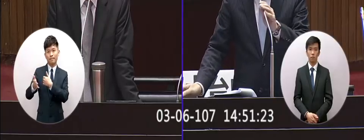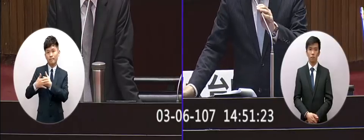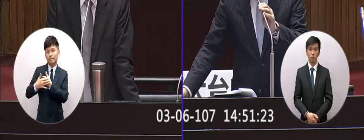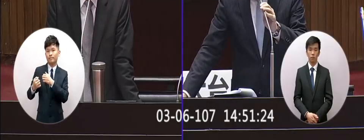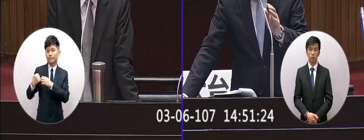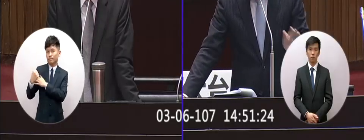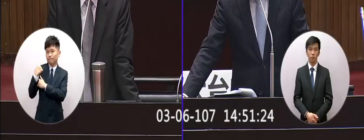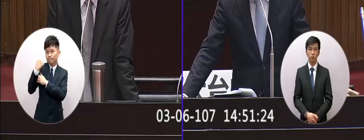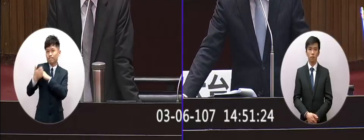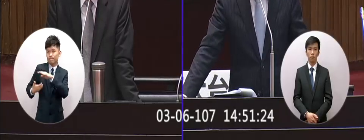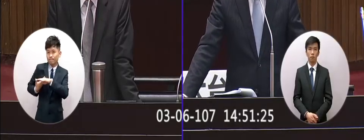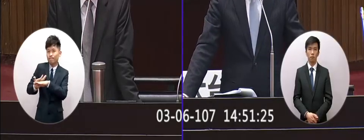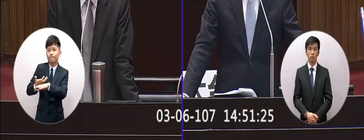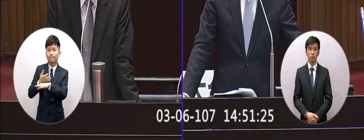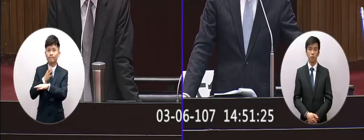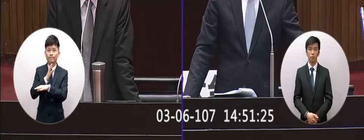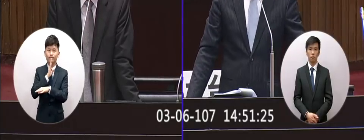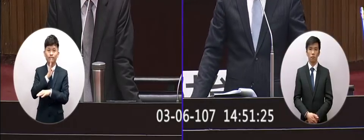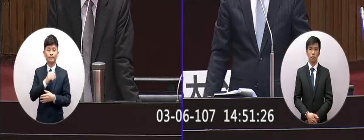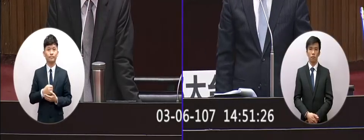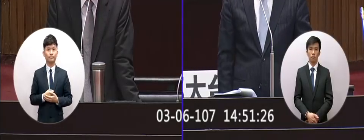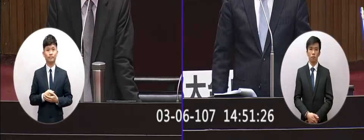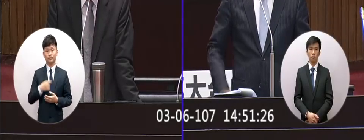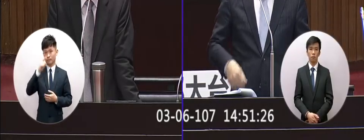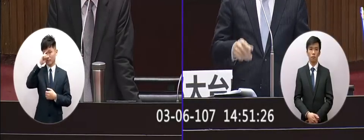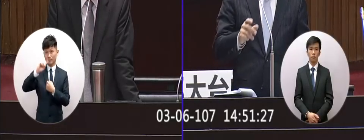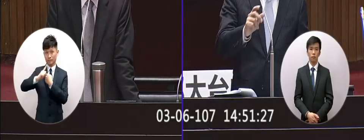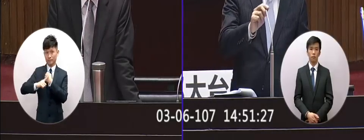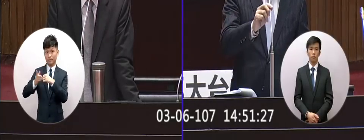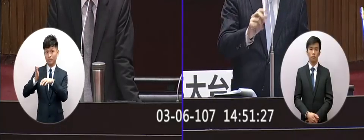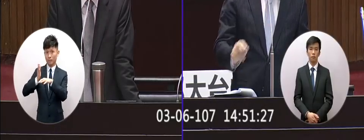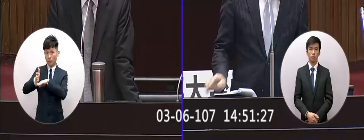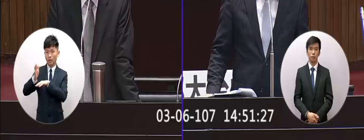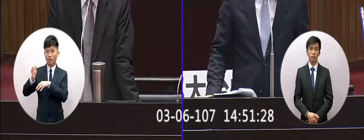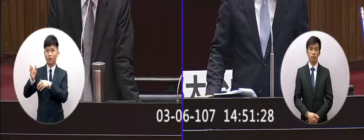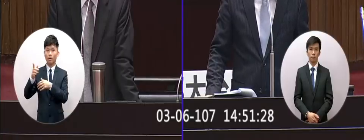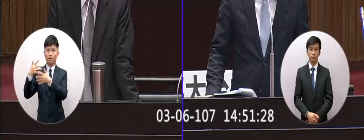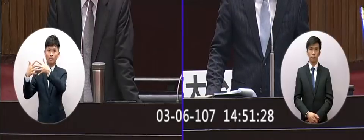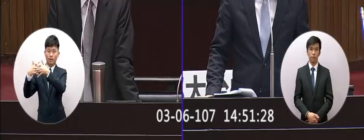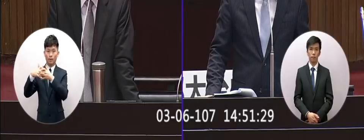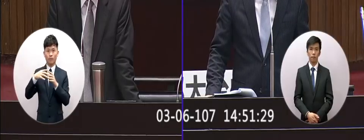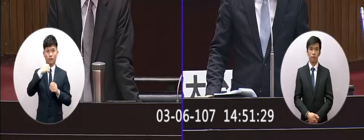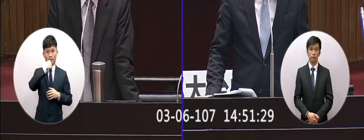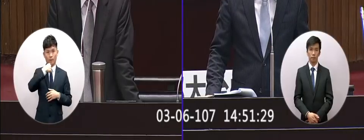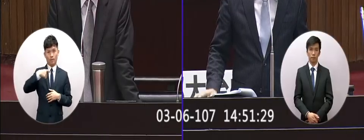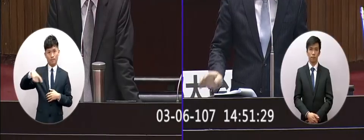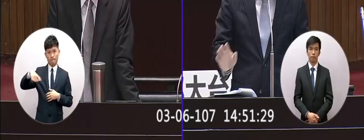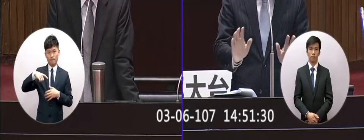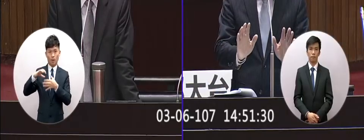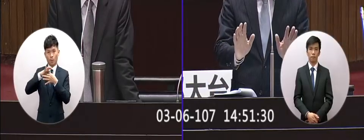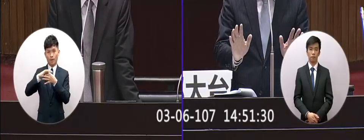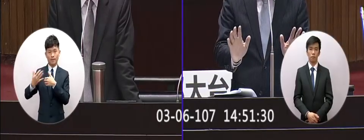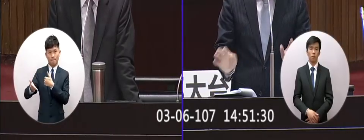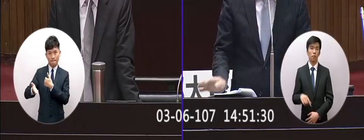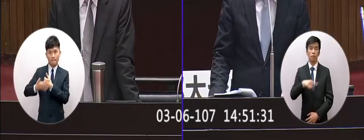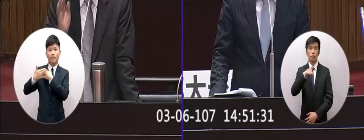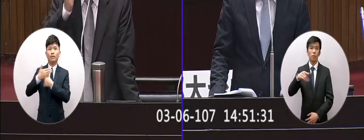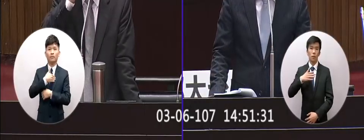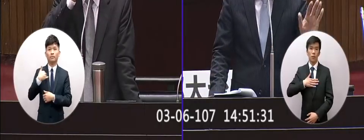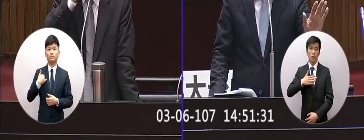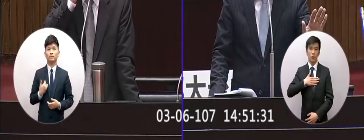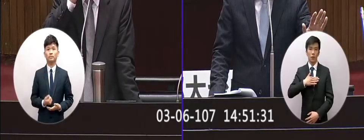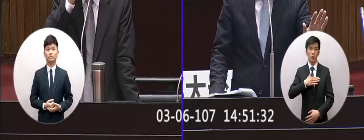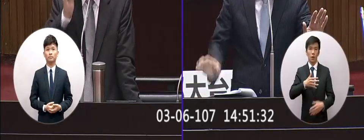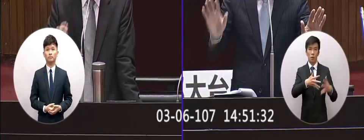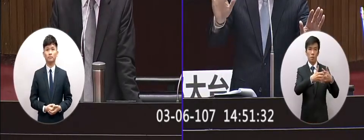力。那我们当然希望这个法律啊，有助于提升美国跟台湾双边的关系。 我们都知道美国政府的运